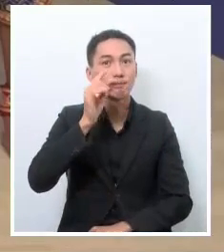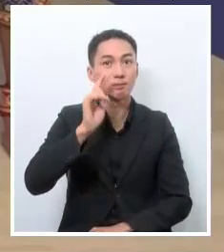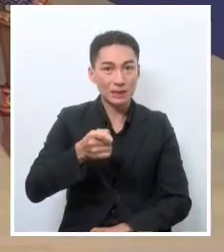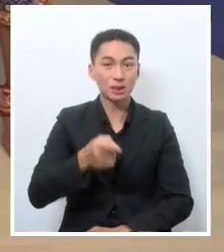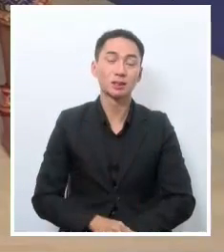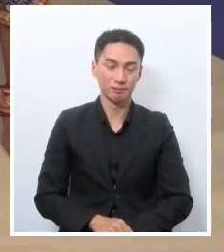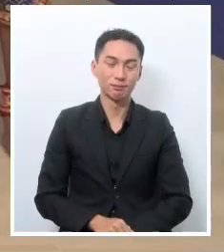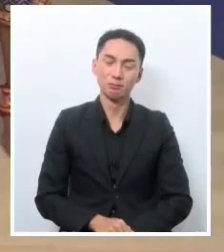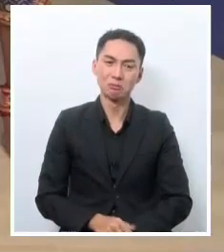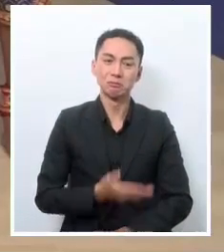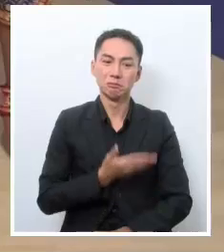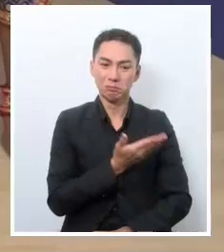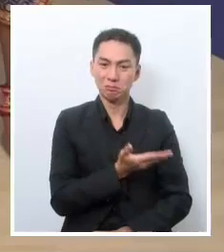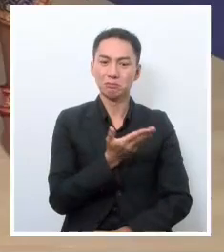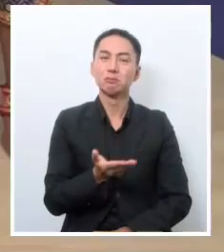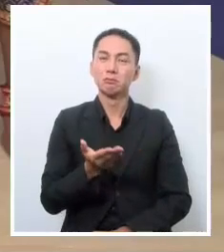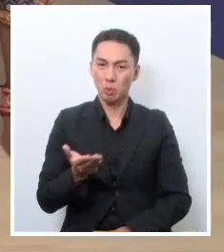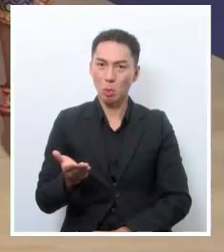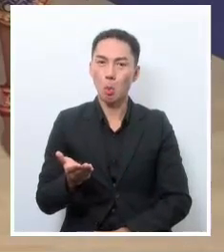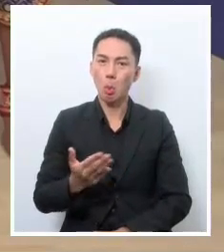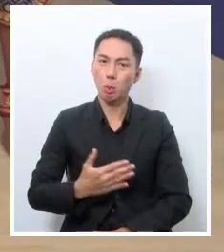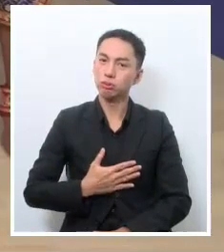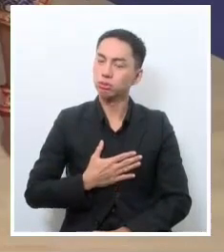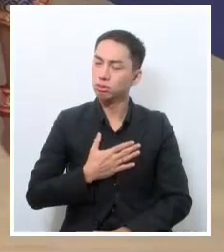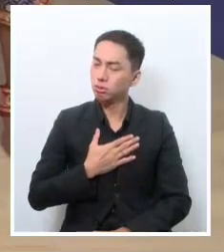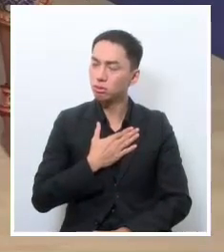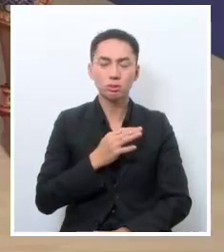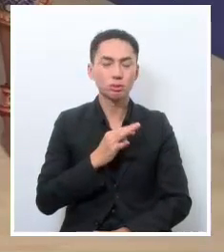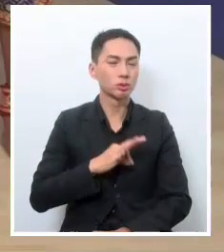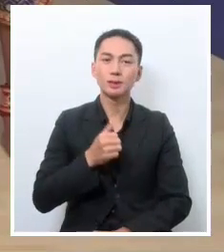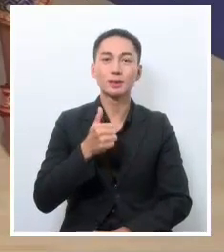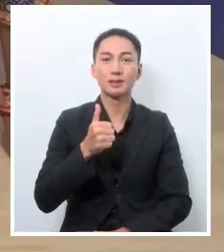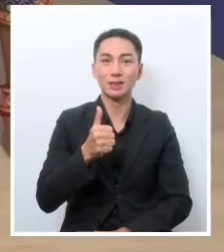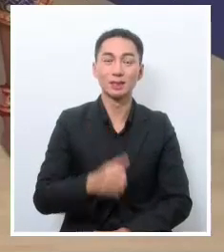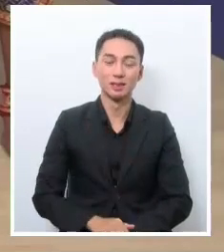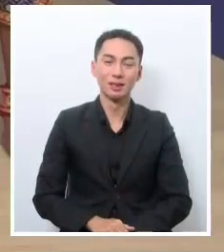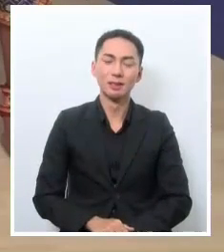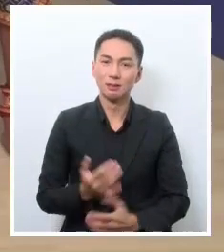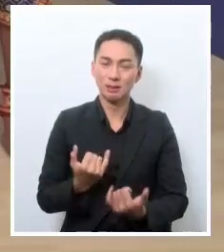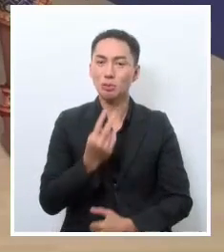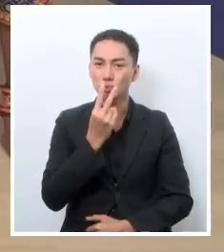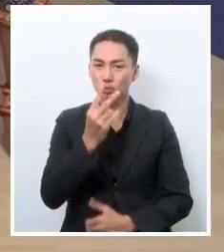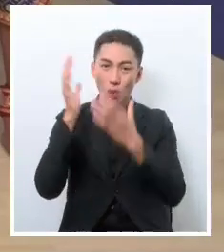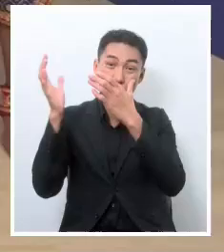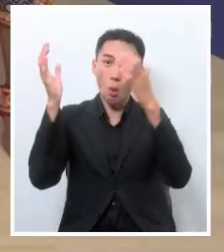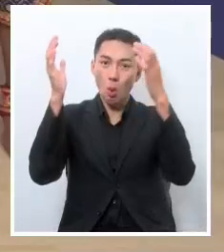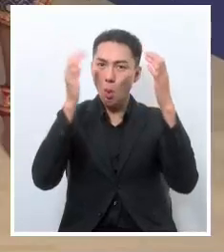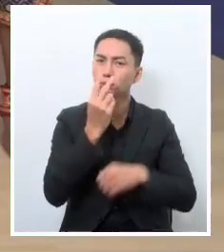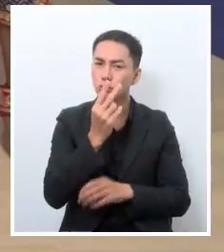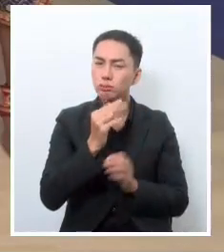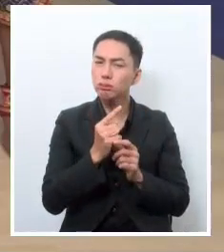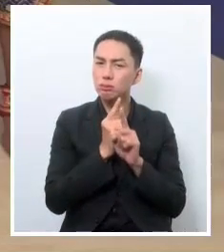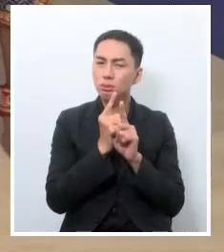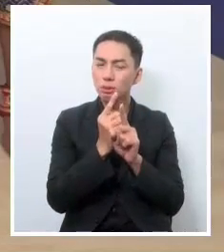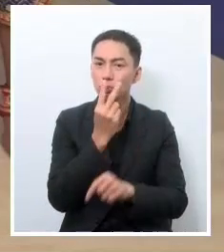นะคะถือว่าเป็นเรื่องที่ยิ่งใหญ่สำหรับตัวดิฉันเองซึ่งอยู่ในวงการที่ดูเรื่องโขนมาตั้งนานแล้วก็รู้สึก